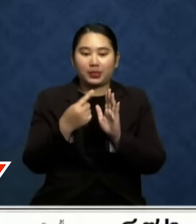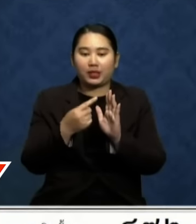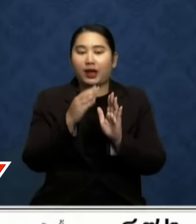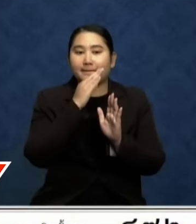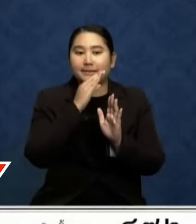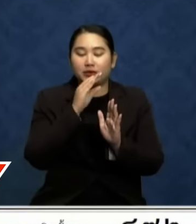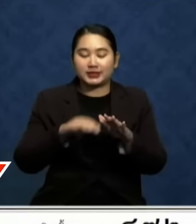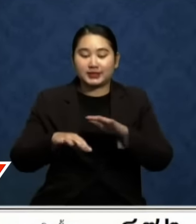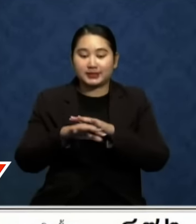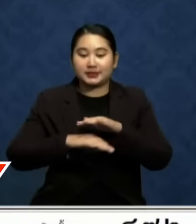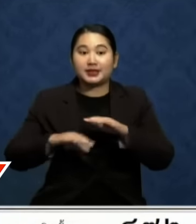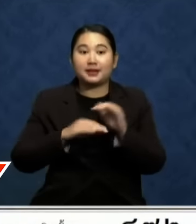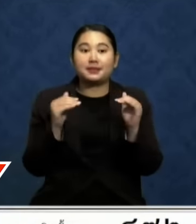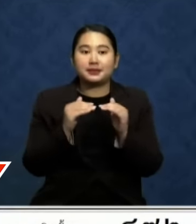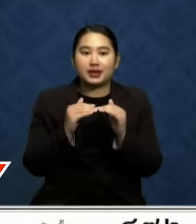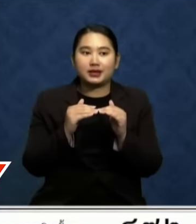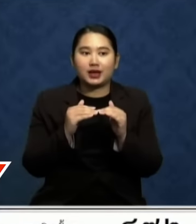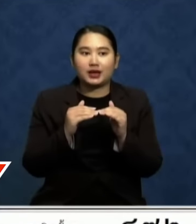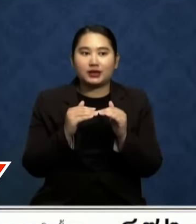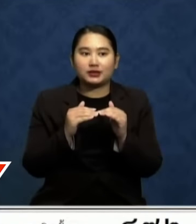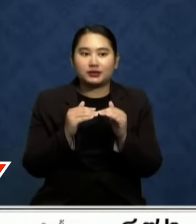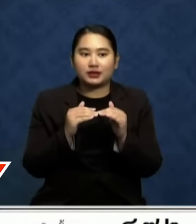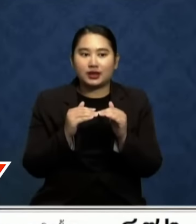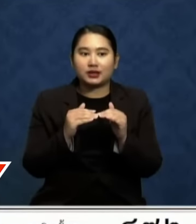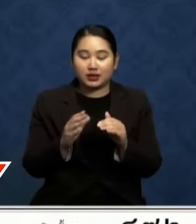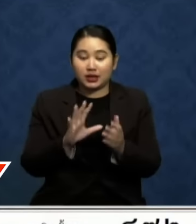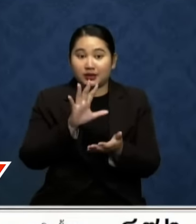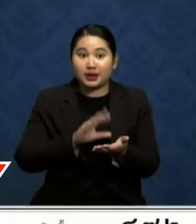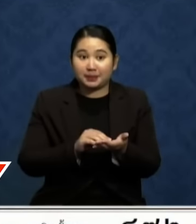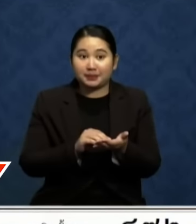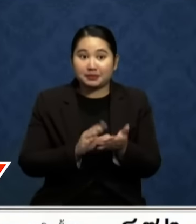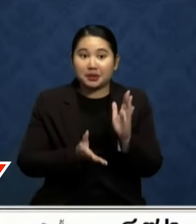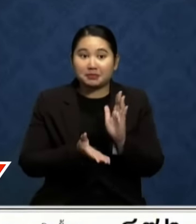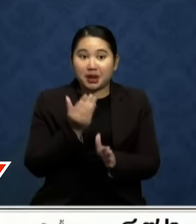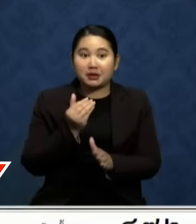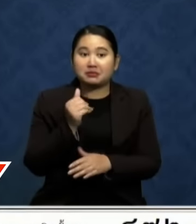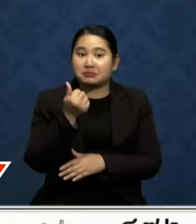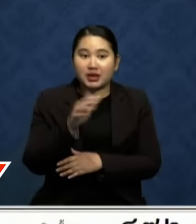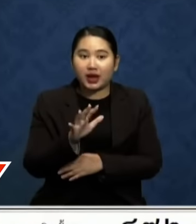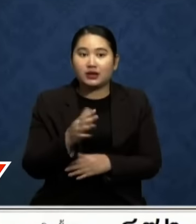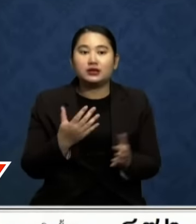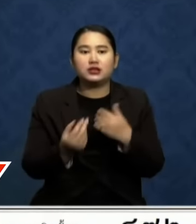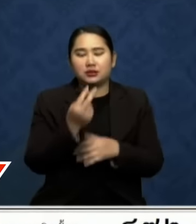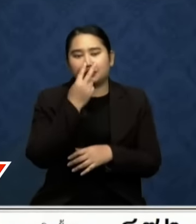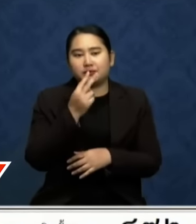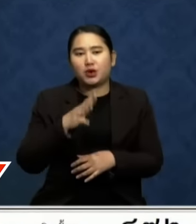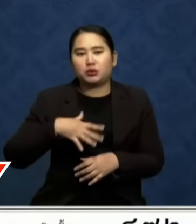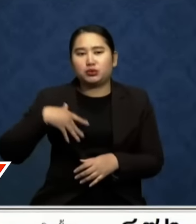ติสิทธิขั้นพื้นฐานที่เป็นบาต่ำที่สุดขนาดนี้ยังผ่านไม่ได้หรือยังมองว่ามันมาก